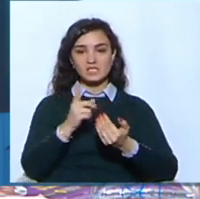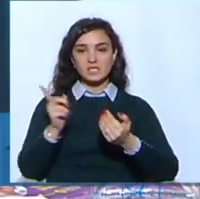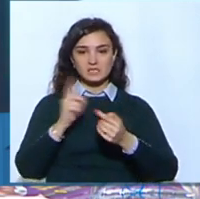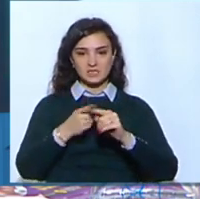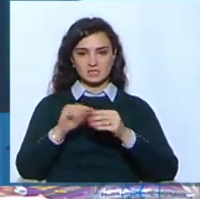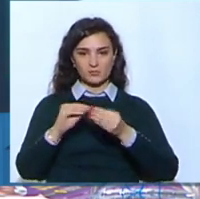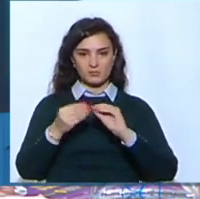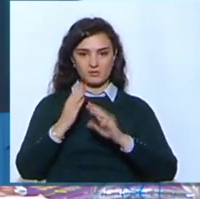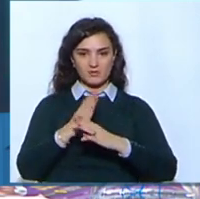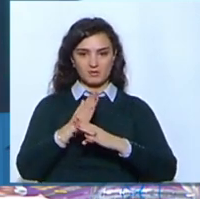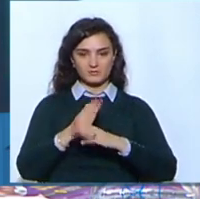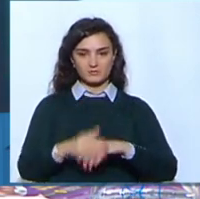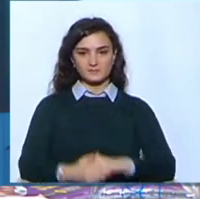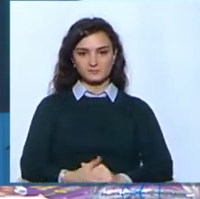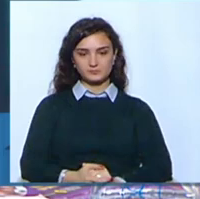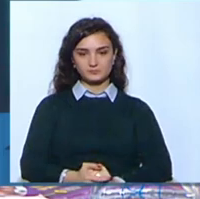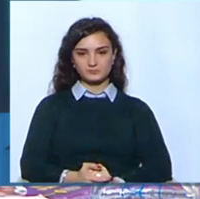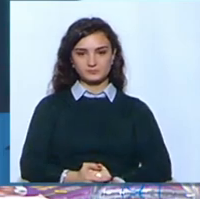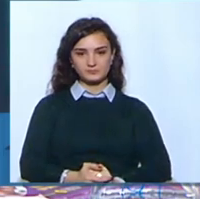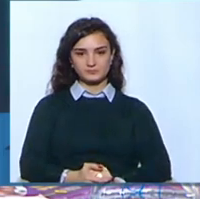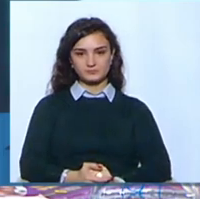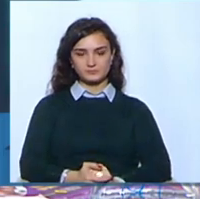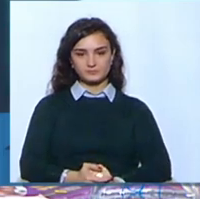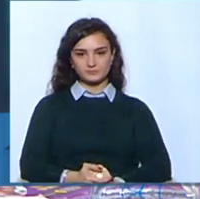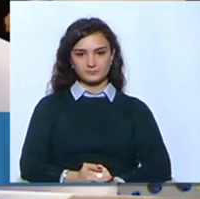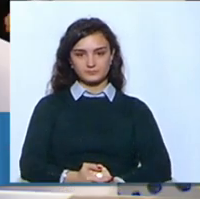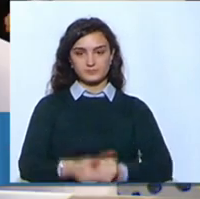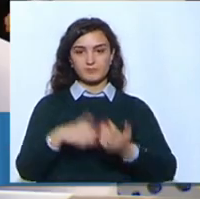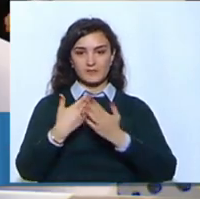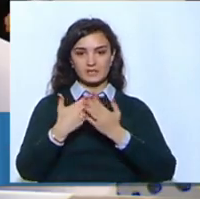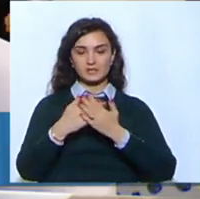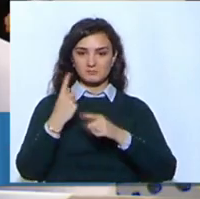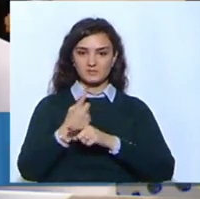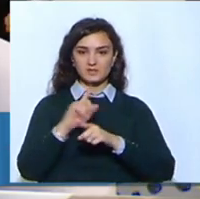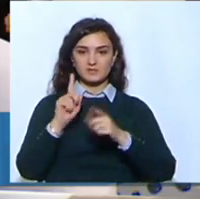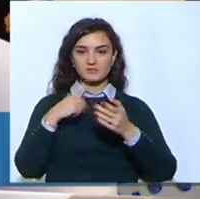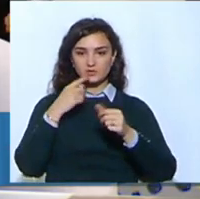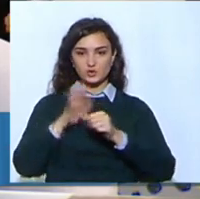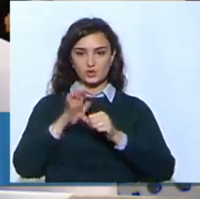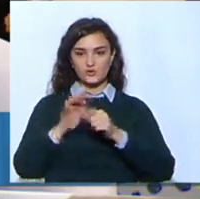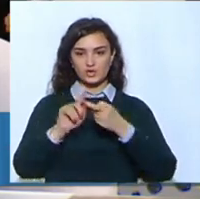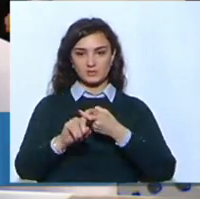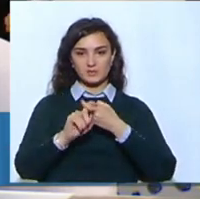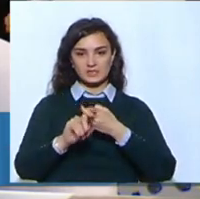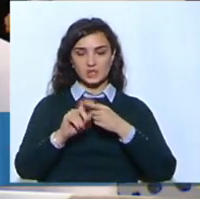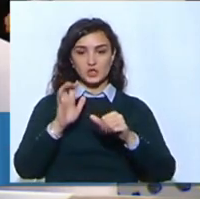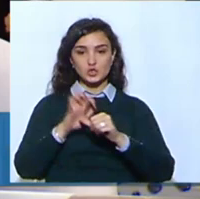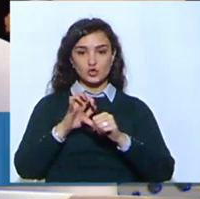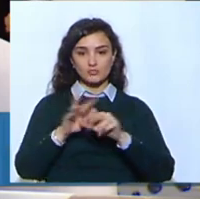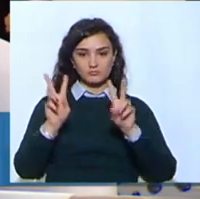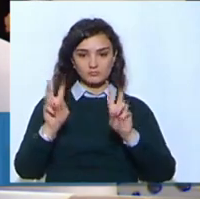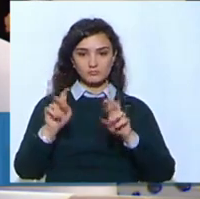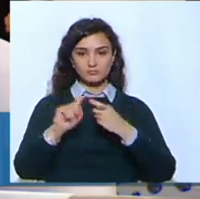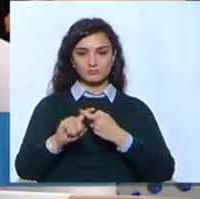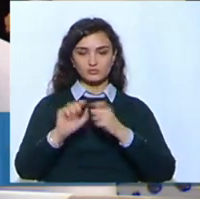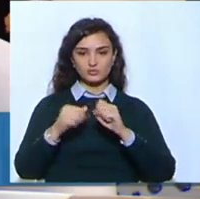საკითხები აღელვებს. ანუ თავიდან ის რაც დაასახელეთ, მაგალითად პირველი რაც დავასახელეთ, სოკოვანი ინფექციები. სოკოვანი ინფექციები შეიძლება